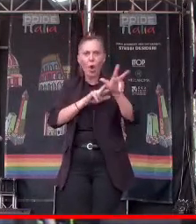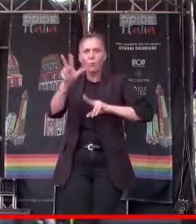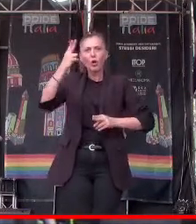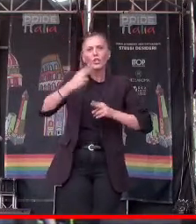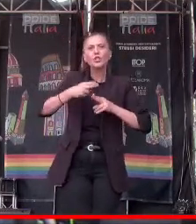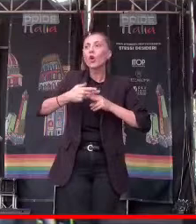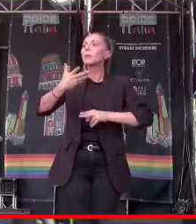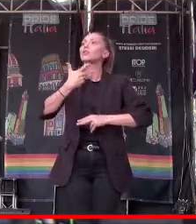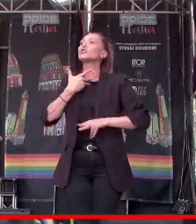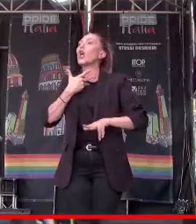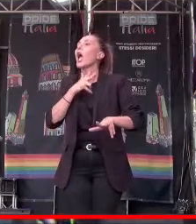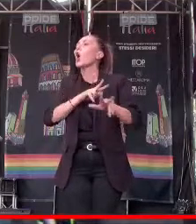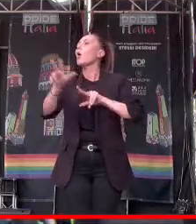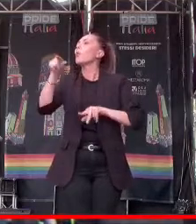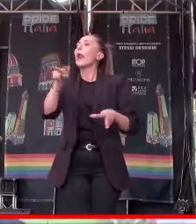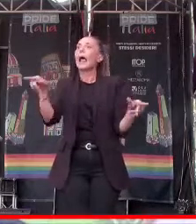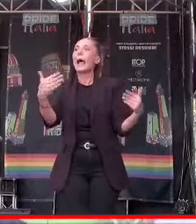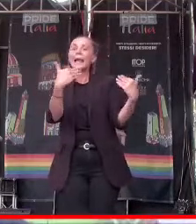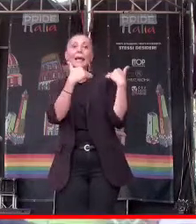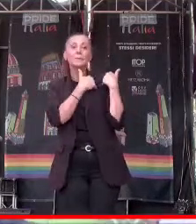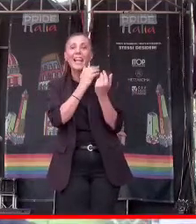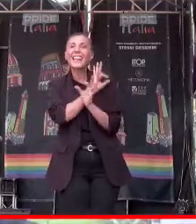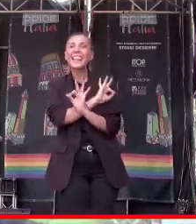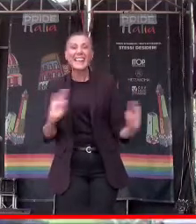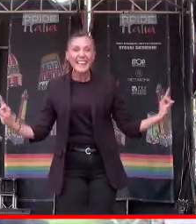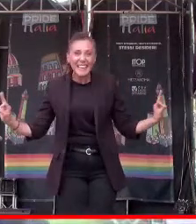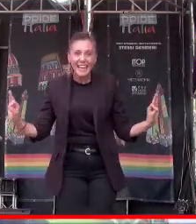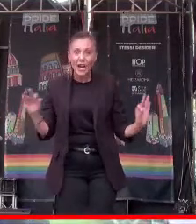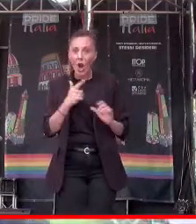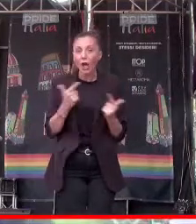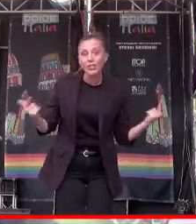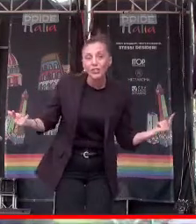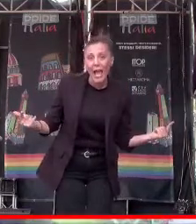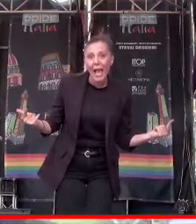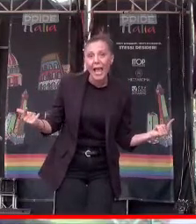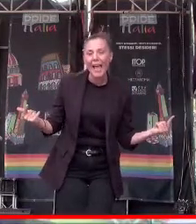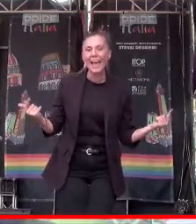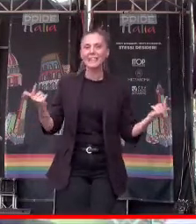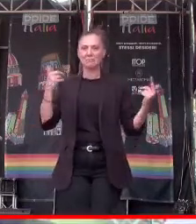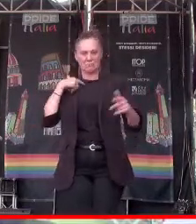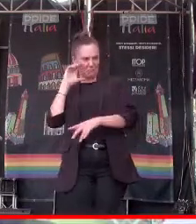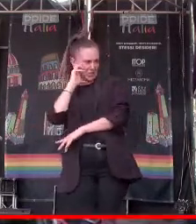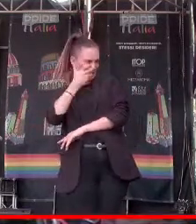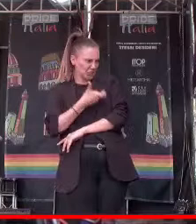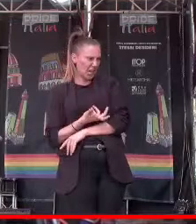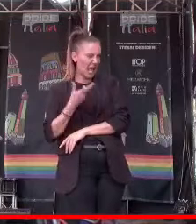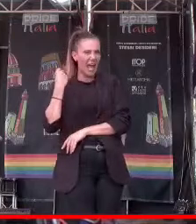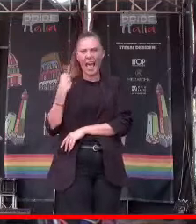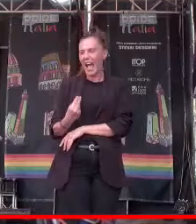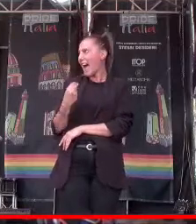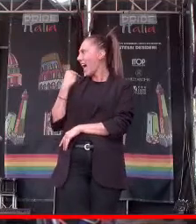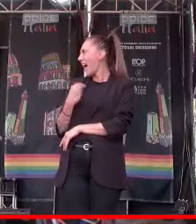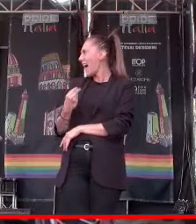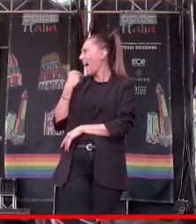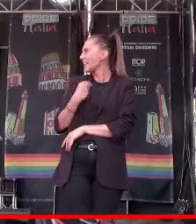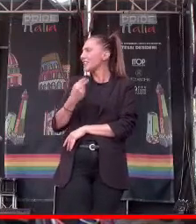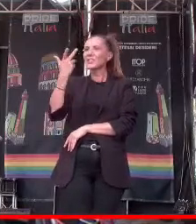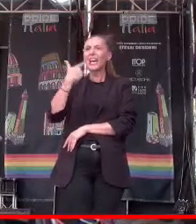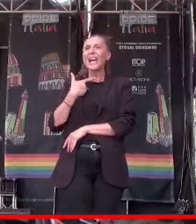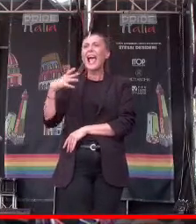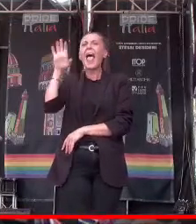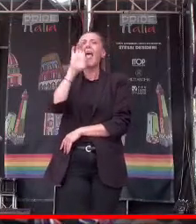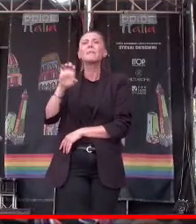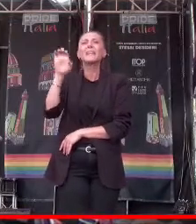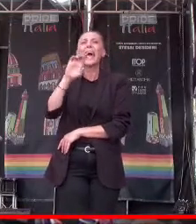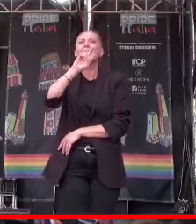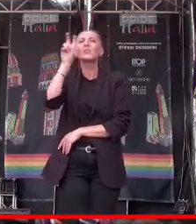qualcuno responsabile del comune? No. Niente, non c'è nessuno. No. Presidente Ciaccheri, Amedeo Ciaccheri, aiuto!